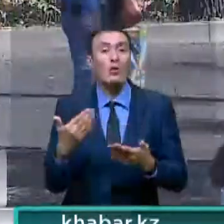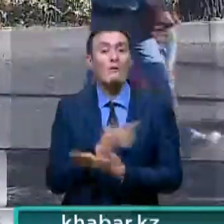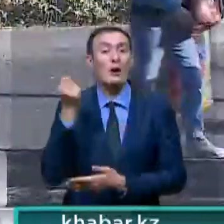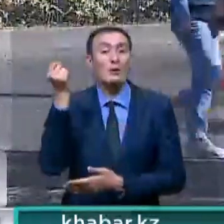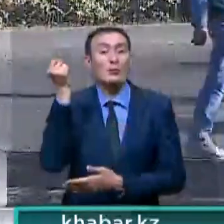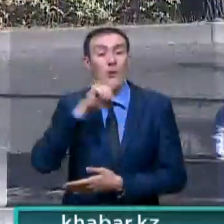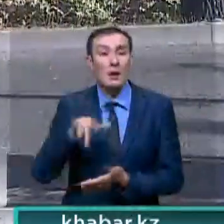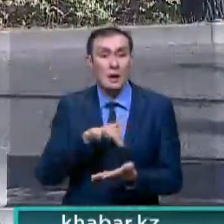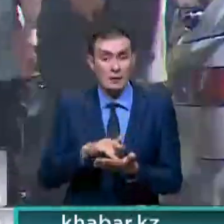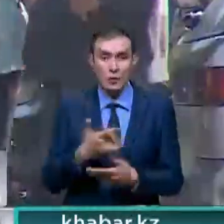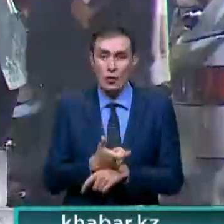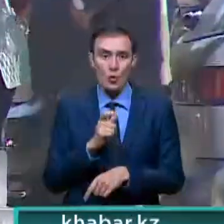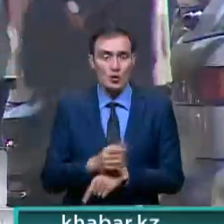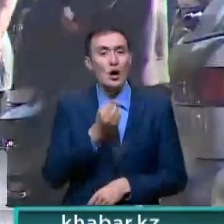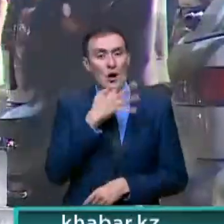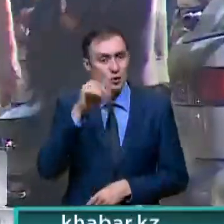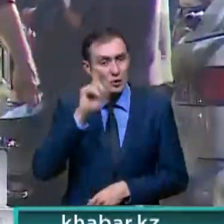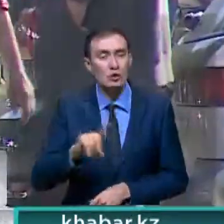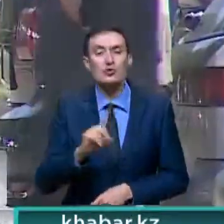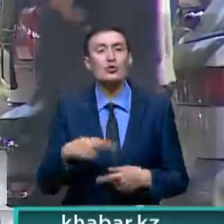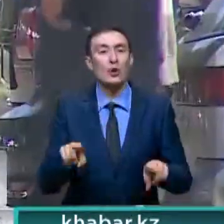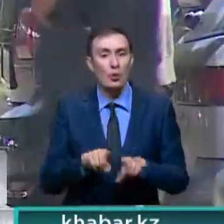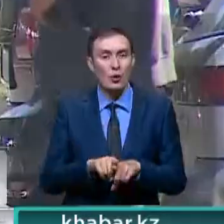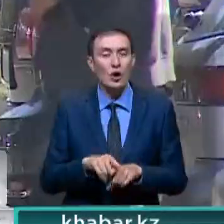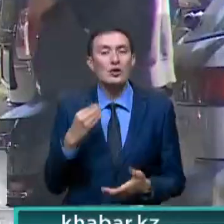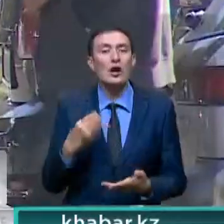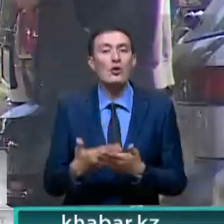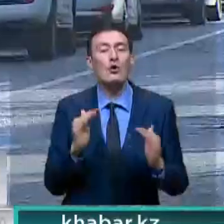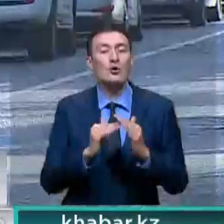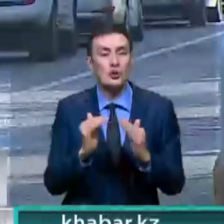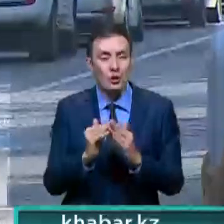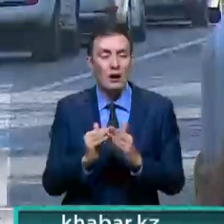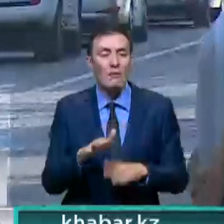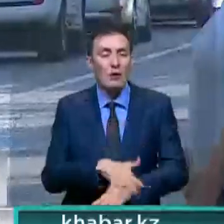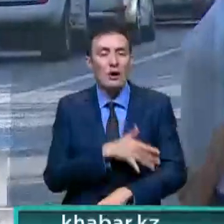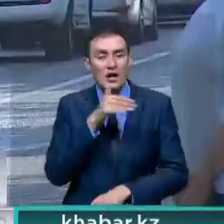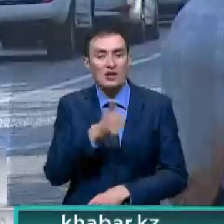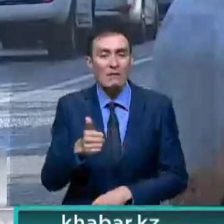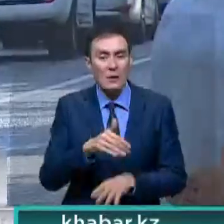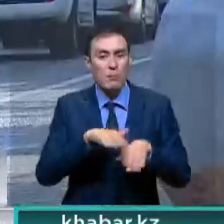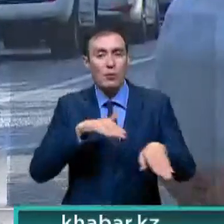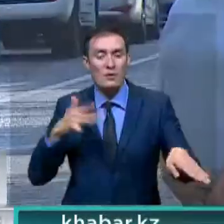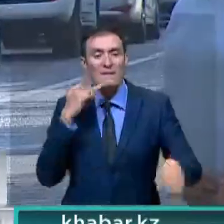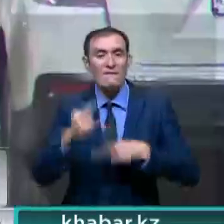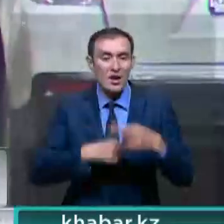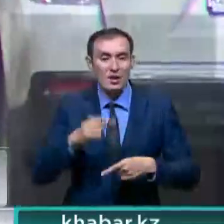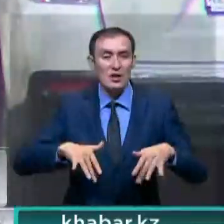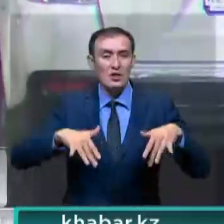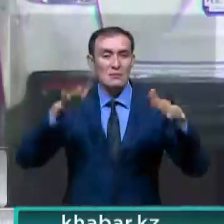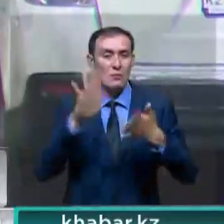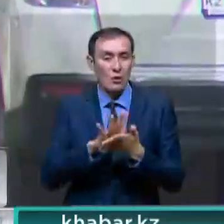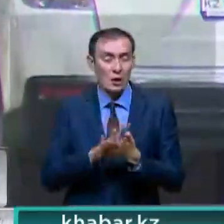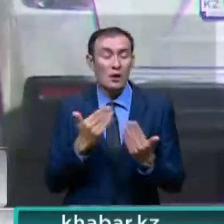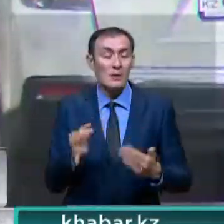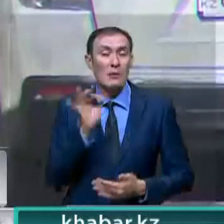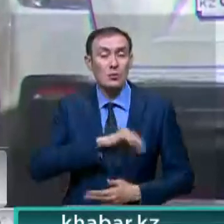от нас. Зато они очень хорошо знают, что такое дорогое жилье, многочасовые пробки и вечный смог. Впрочем, в